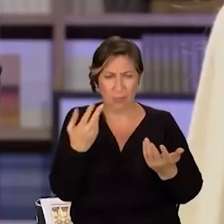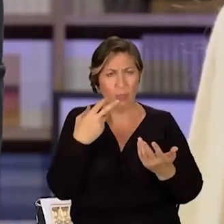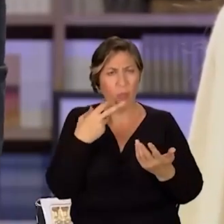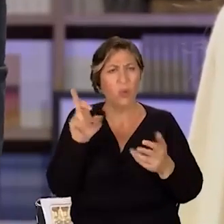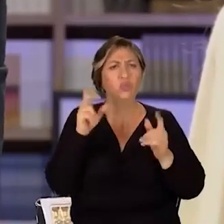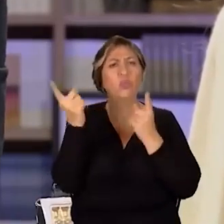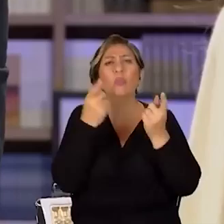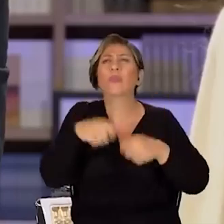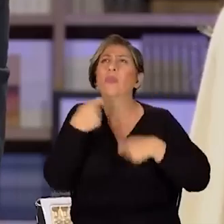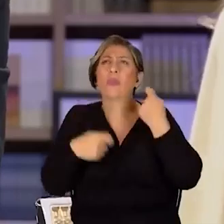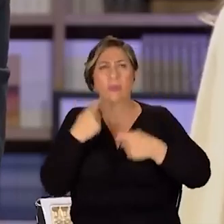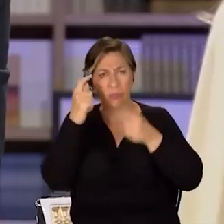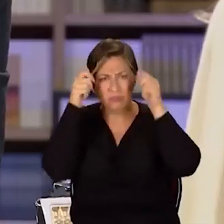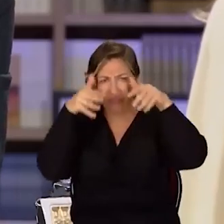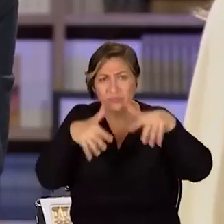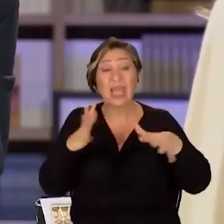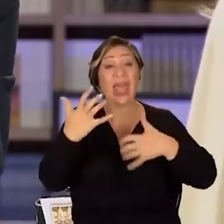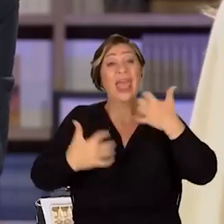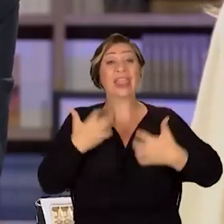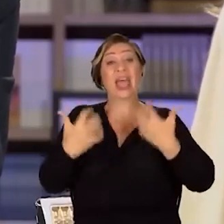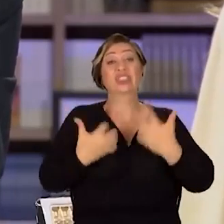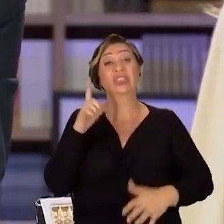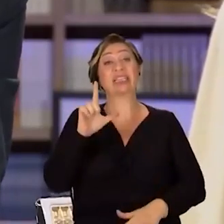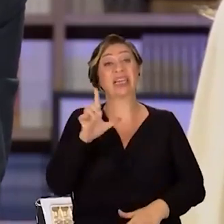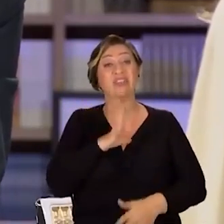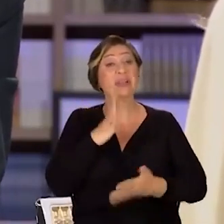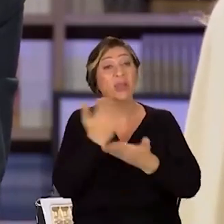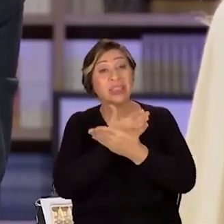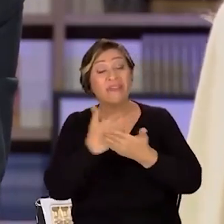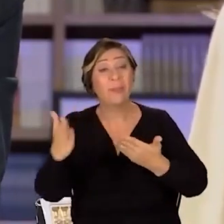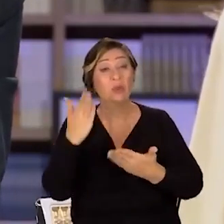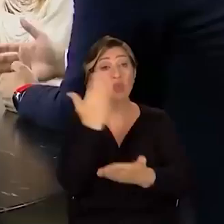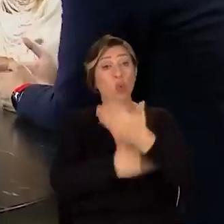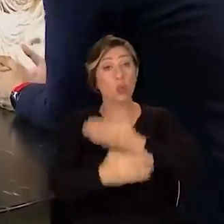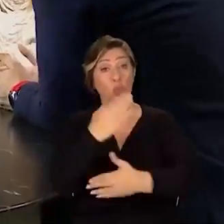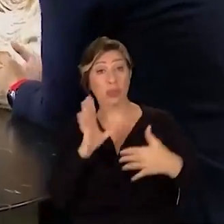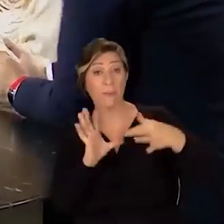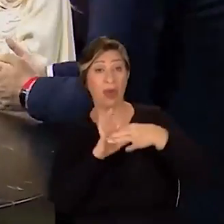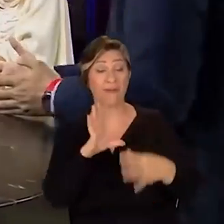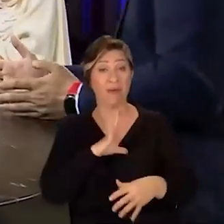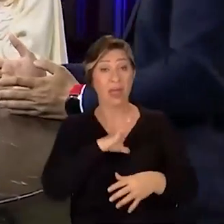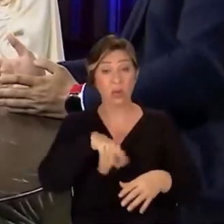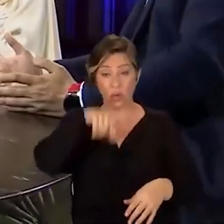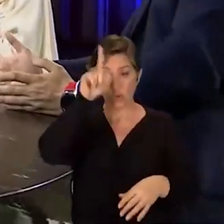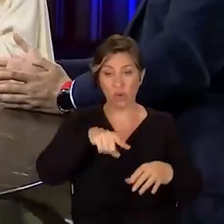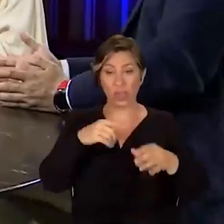şey salgılanmaz. Aslında enerji ihtiyaç da oluyor. Niye çünkü devam ediyorsunuz ya. Yani günlük enerji